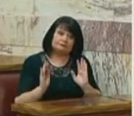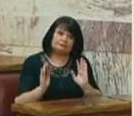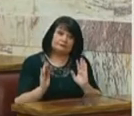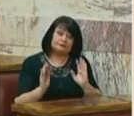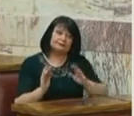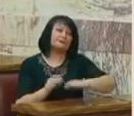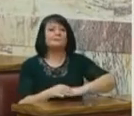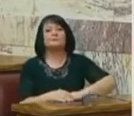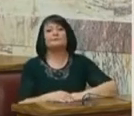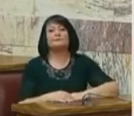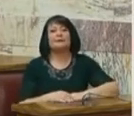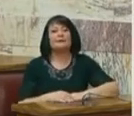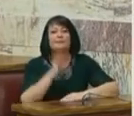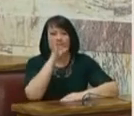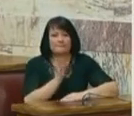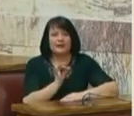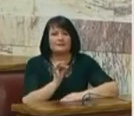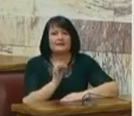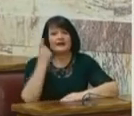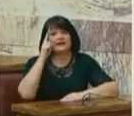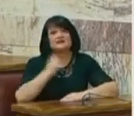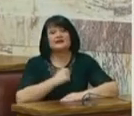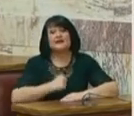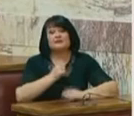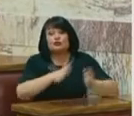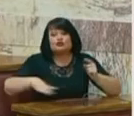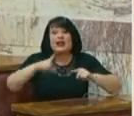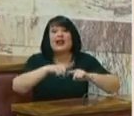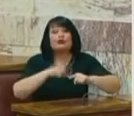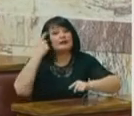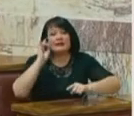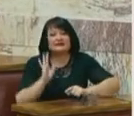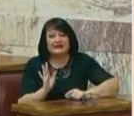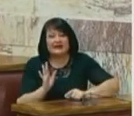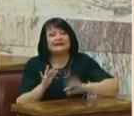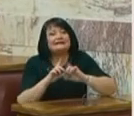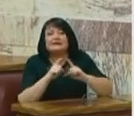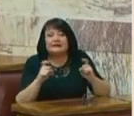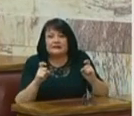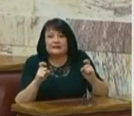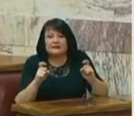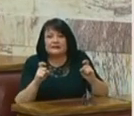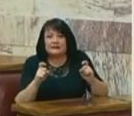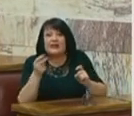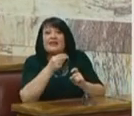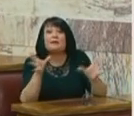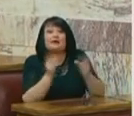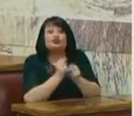Αυτό το οποίο είναι γεγονός και δυστυχώς δεν γνωρίζει ο ελληνικός λαός, είναι ότι η όλη ιστορία με την